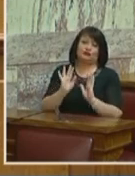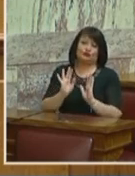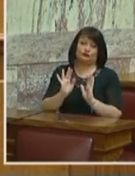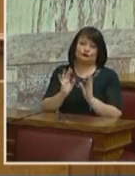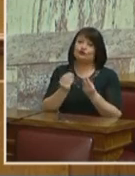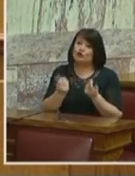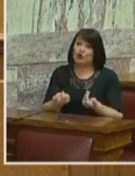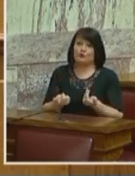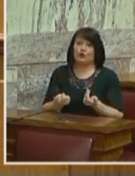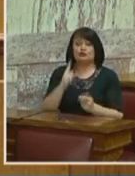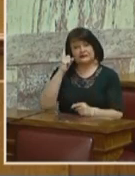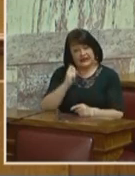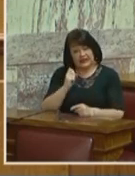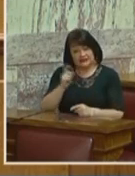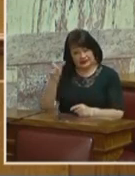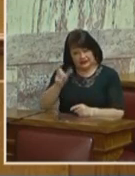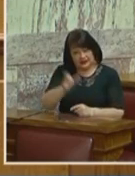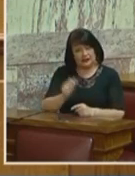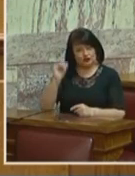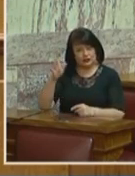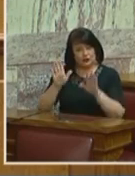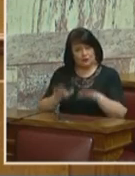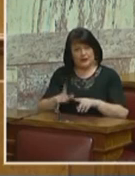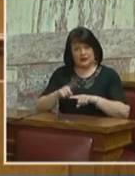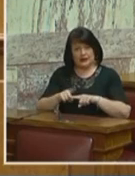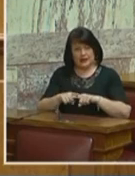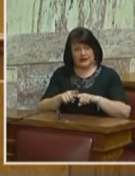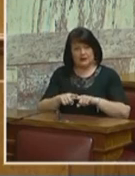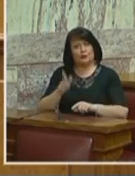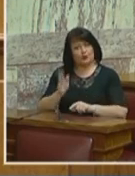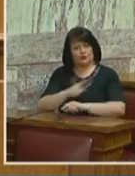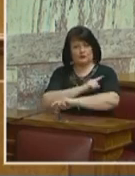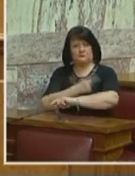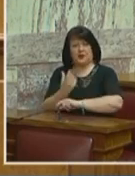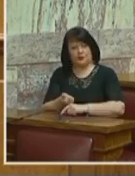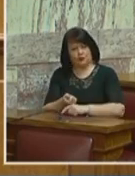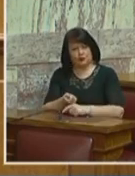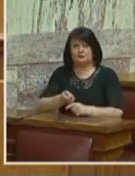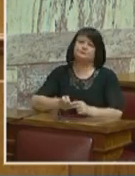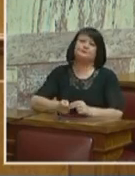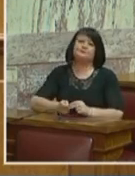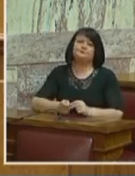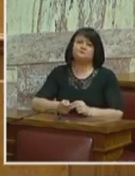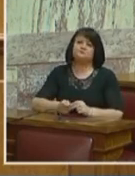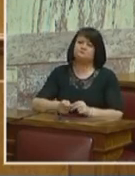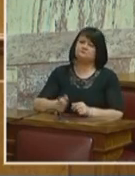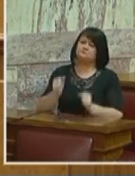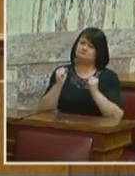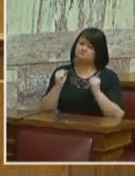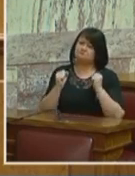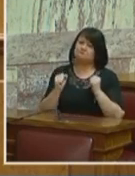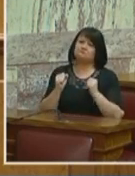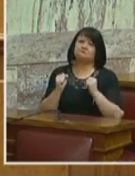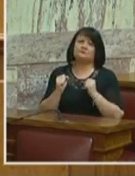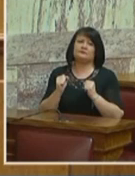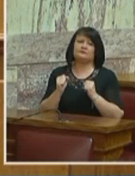Ξέρετε, οι συμπολίτες μας που είχαν τα προσόντα αλλά και τις ψυχικές αντοχές να κυνηγήσουν